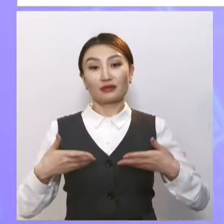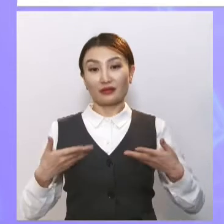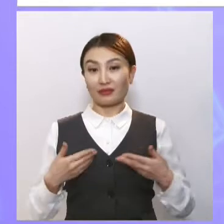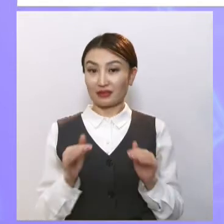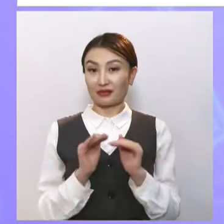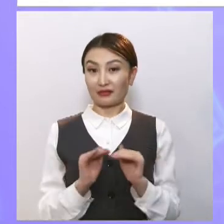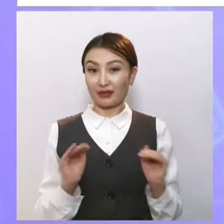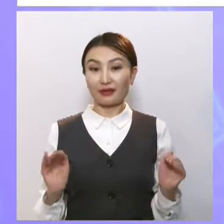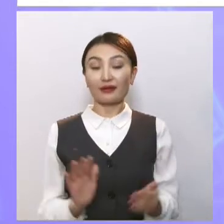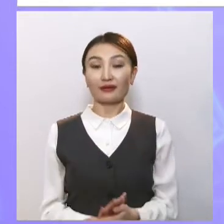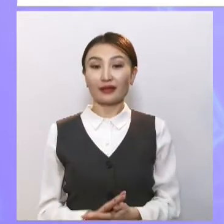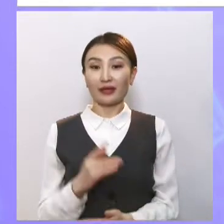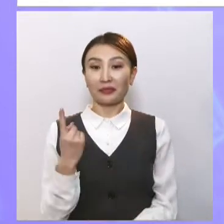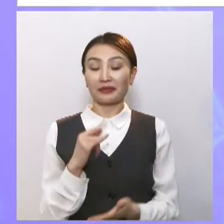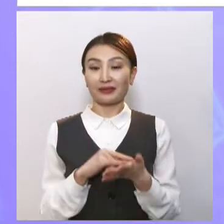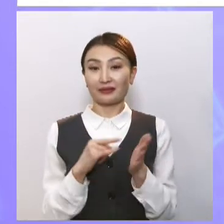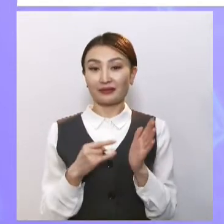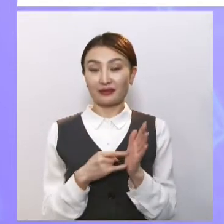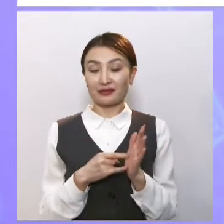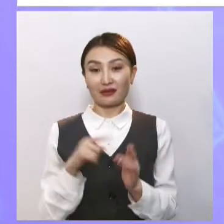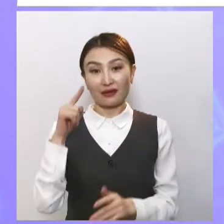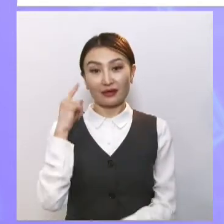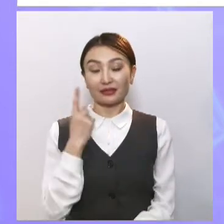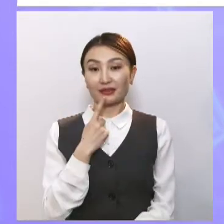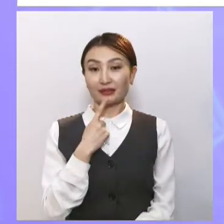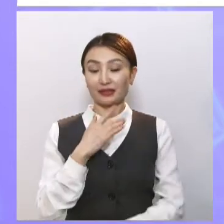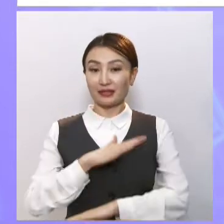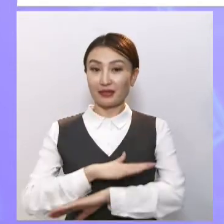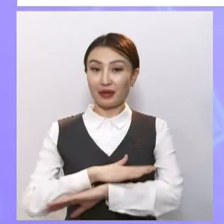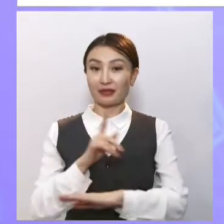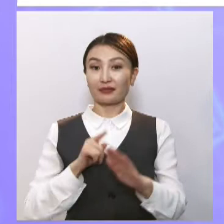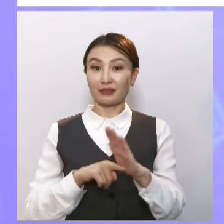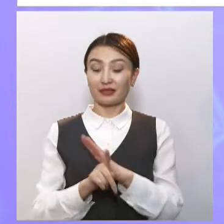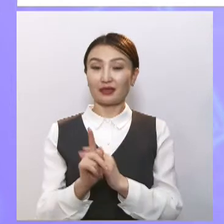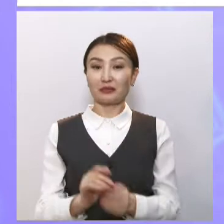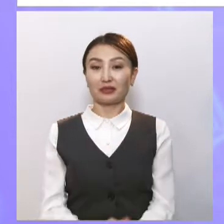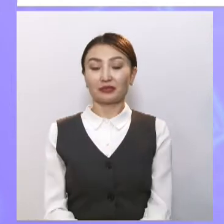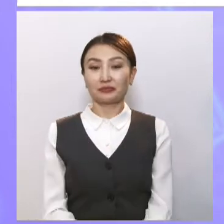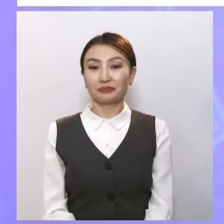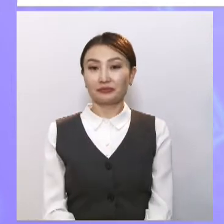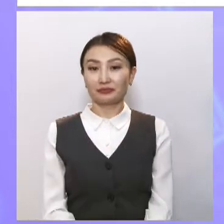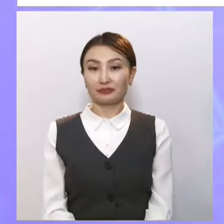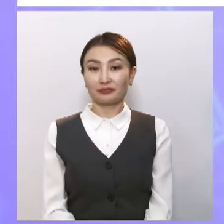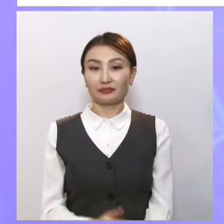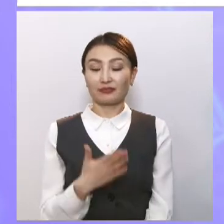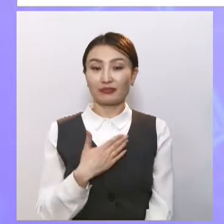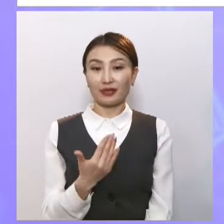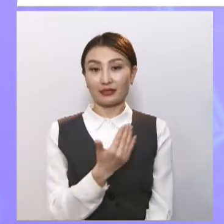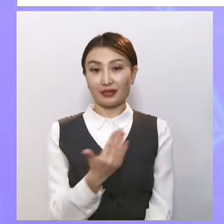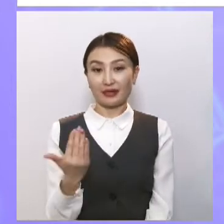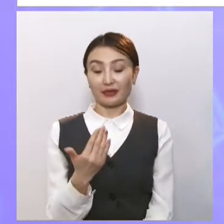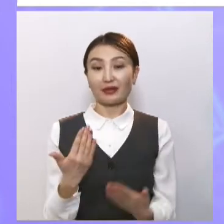Саламатсыңарбы, балдар? Биринчи класста кыргыз тили сабагын баштайбыз. Мен силер